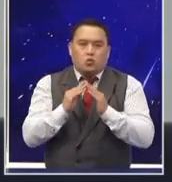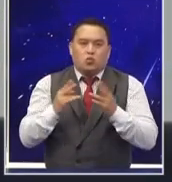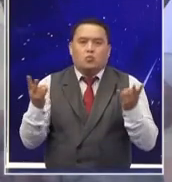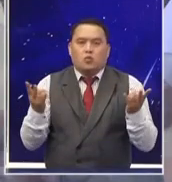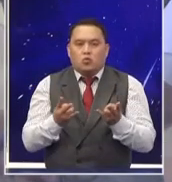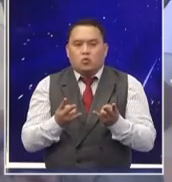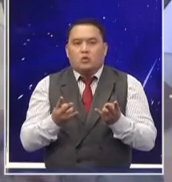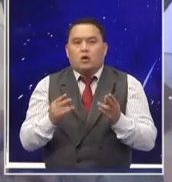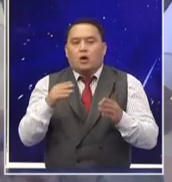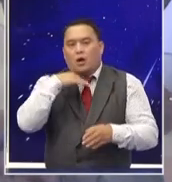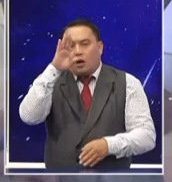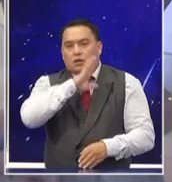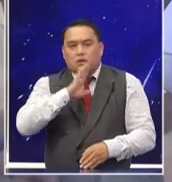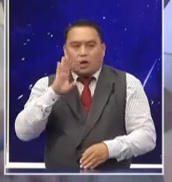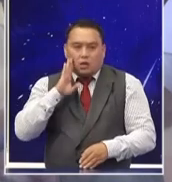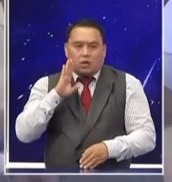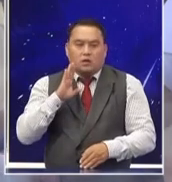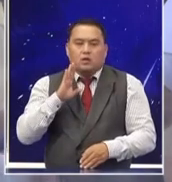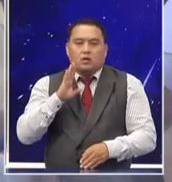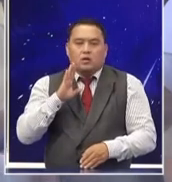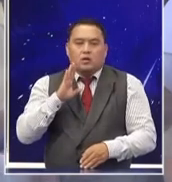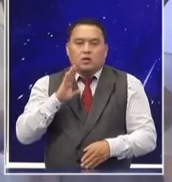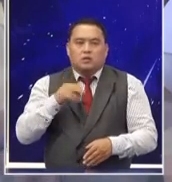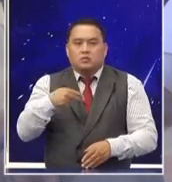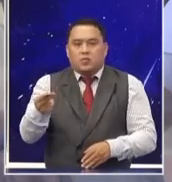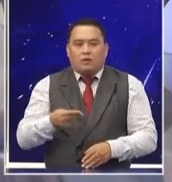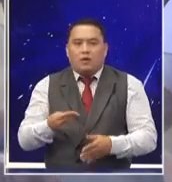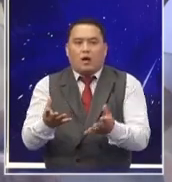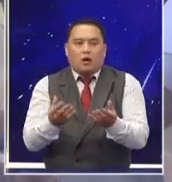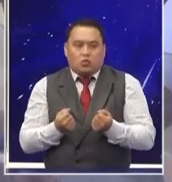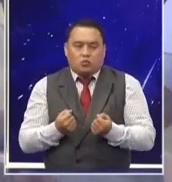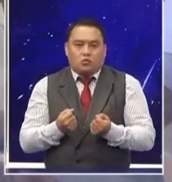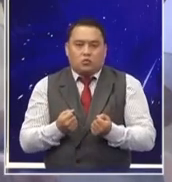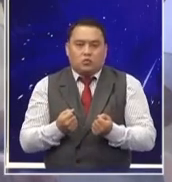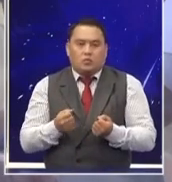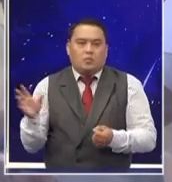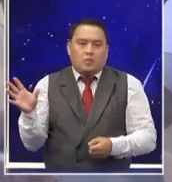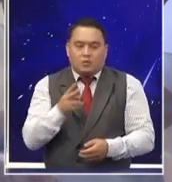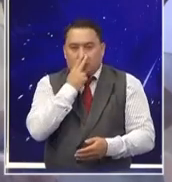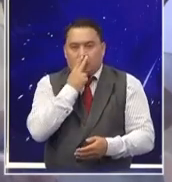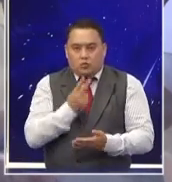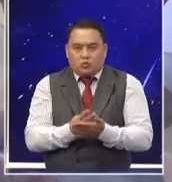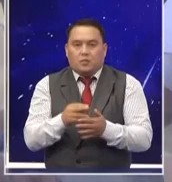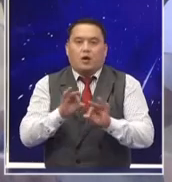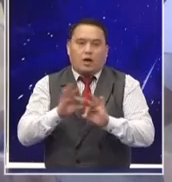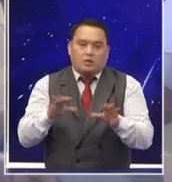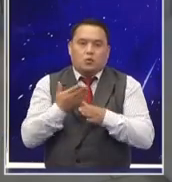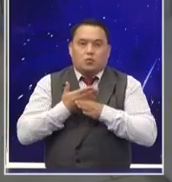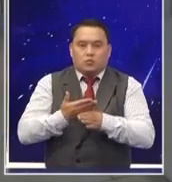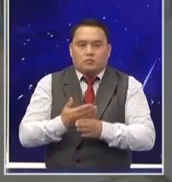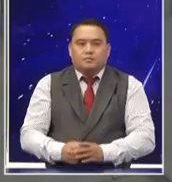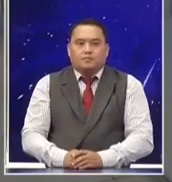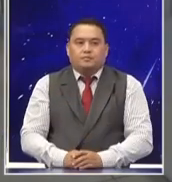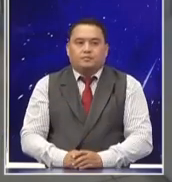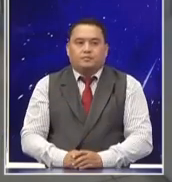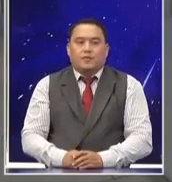болмауы, ата-анасына, өзіне осы, мысалы, осы справкаларды қалай алу жолдары болып жатыр, соның бәрін біз көрсетеміз, айтамыз, көмектесеміз.